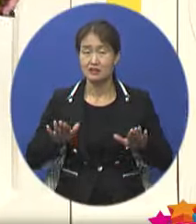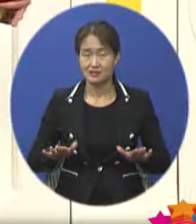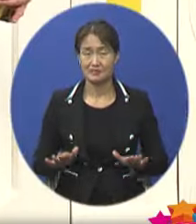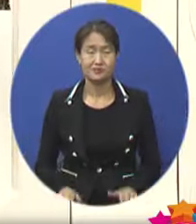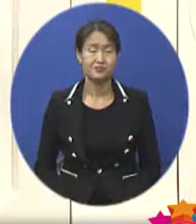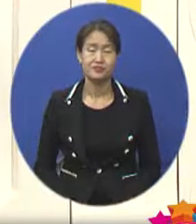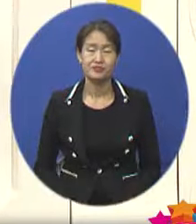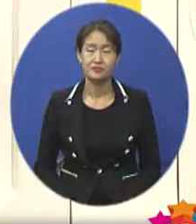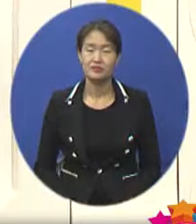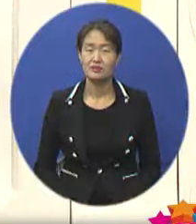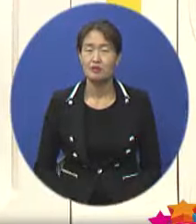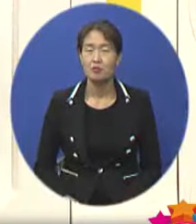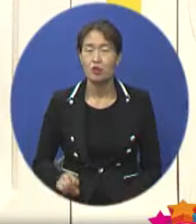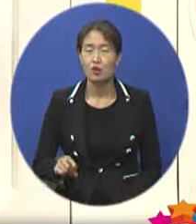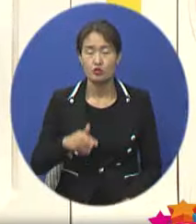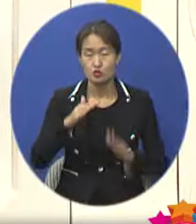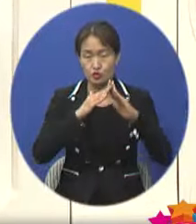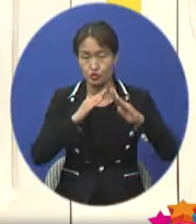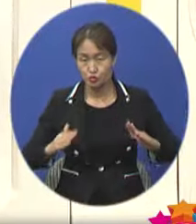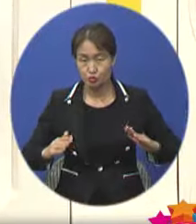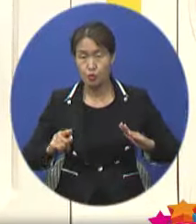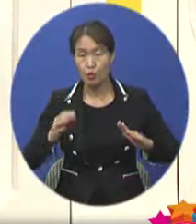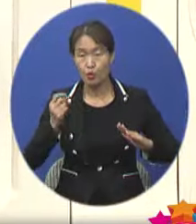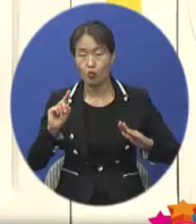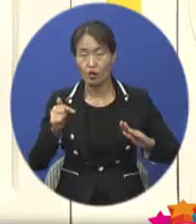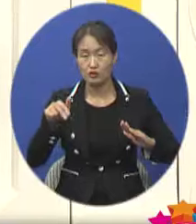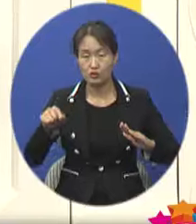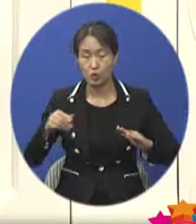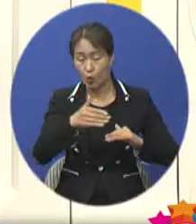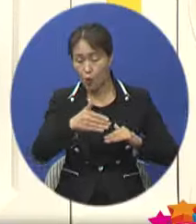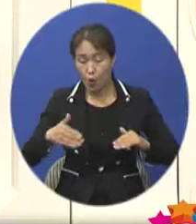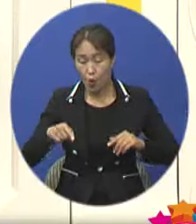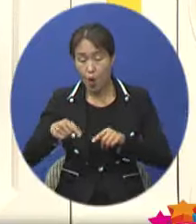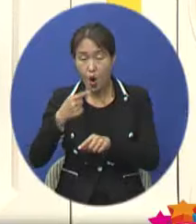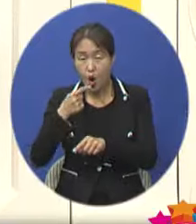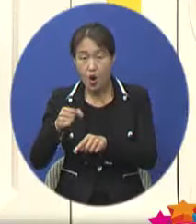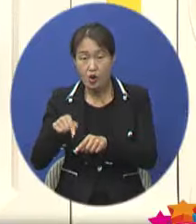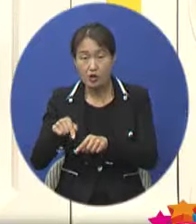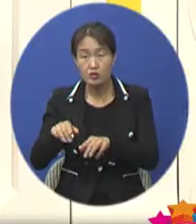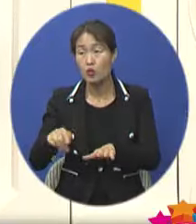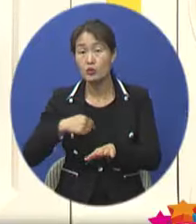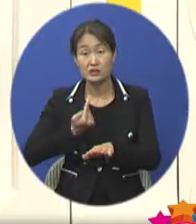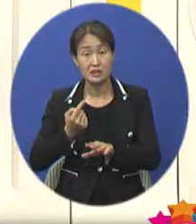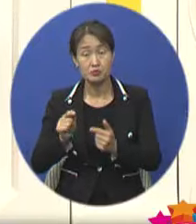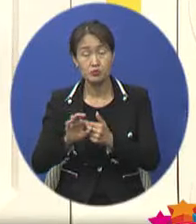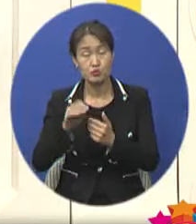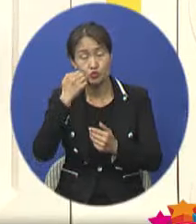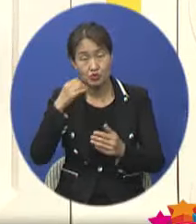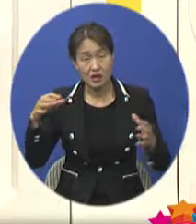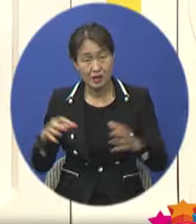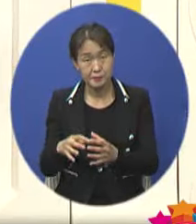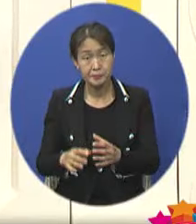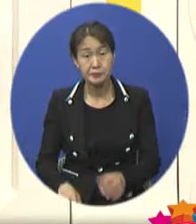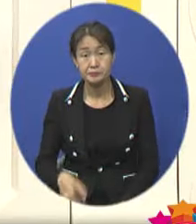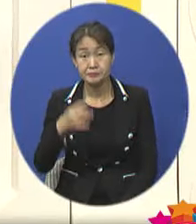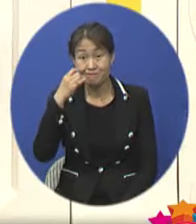그 경계 거기에 계신다는데 전주하고 완주하고 예, 예. 경계에 계신다는데 거기는 누구 함께 계신가요? 아,